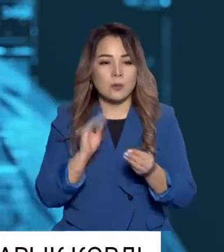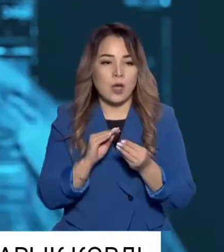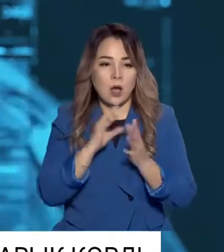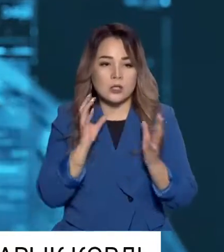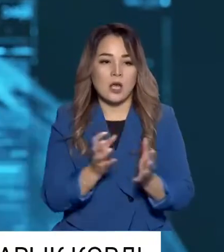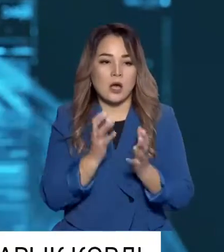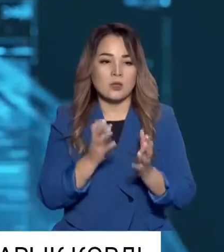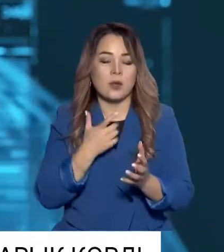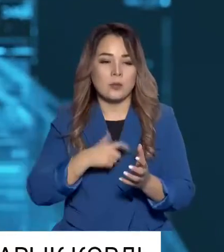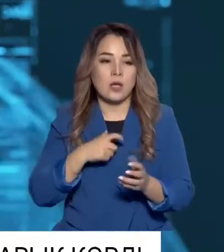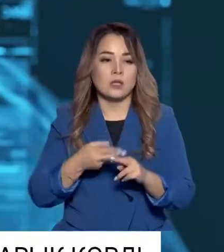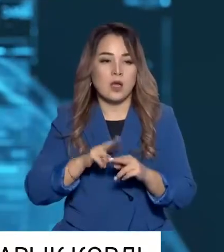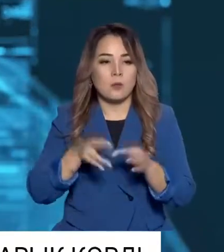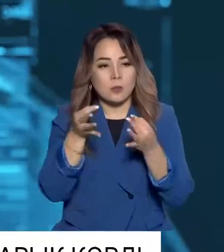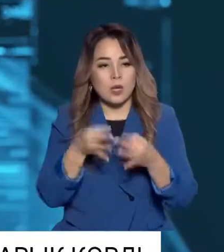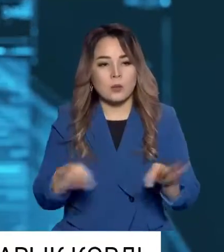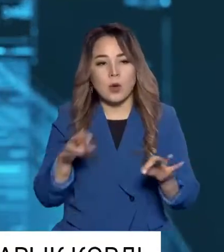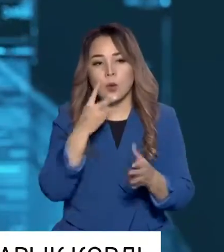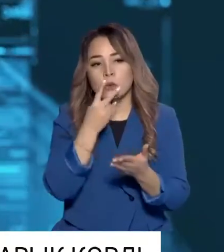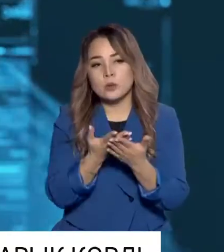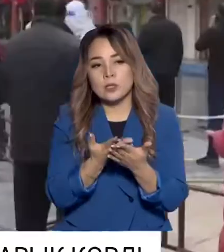қосқан теңдессіз үлесі.